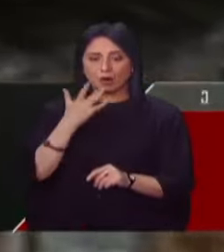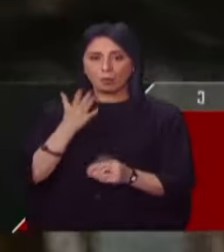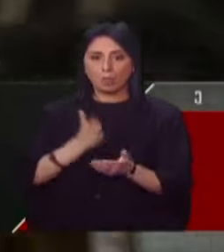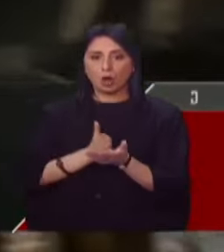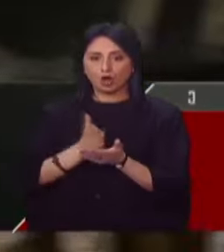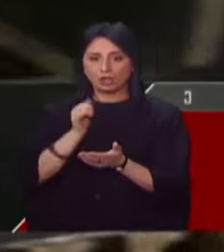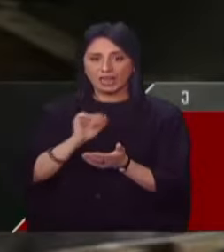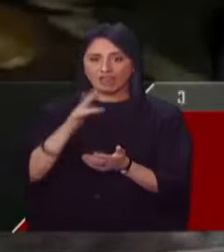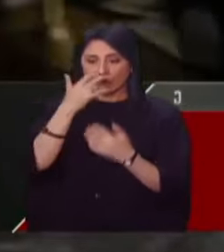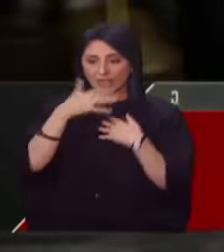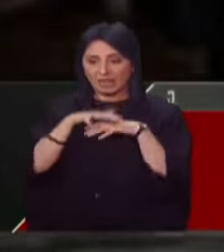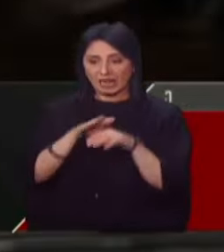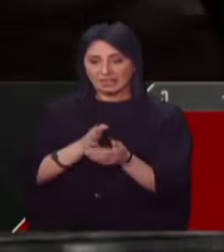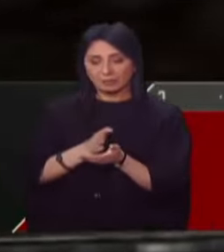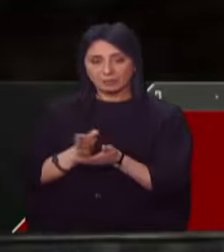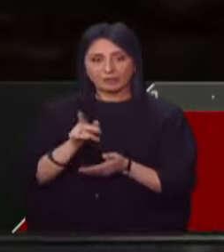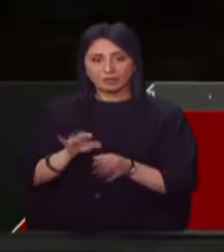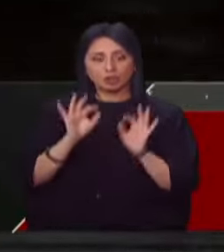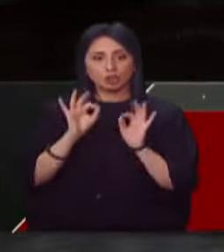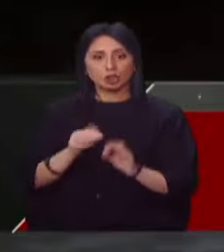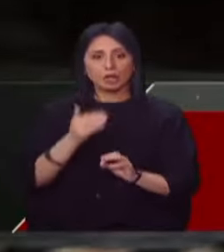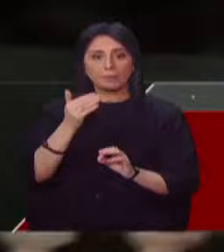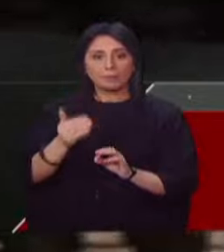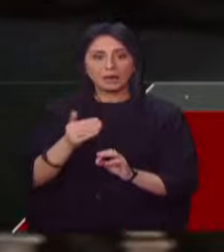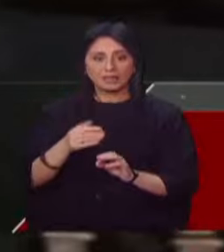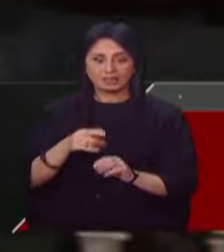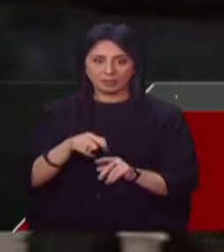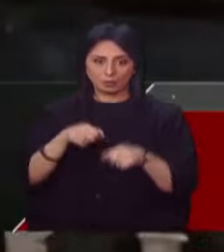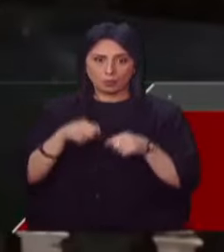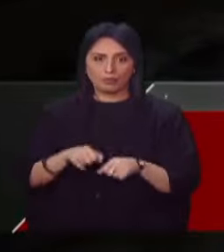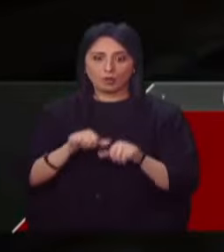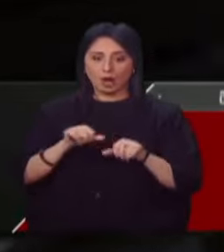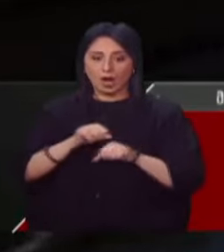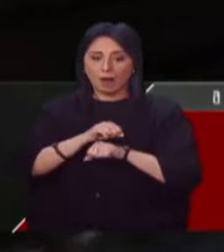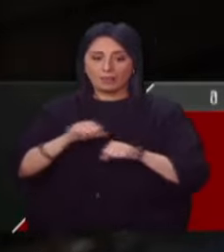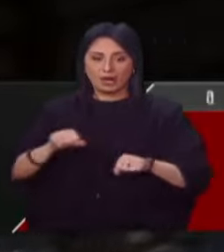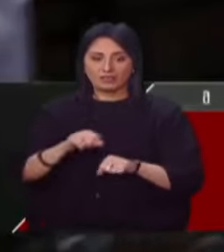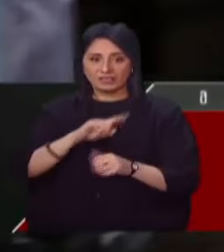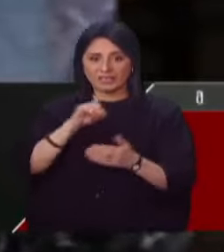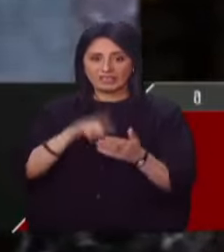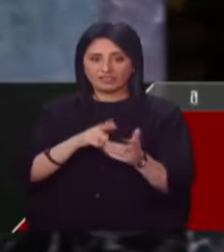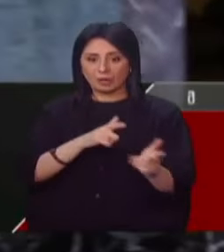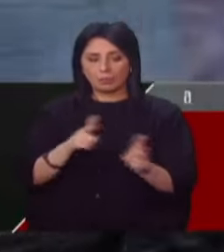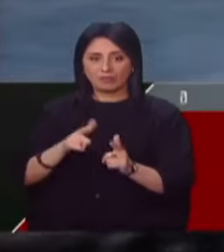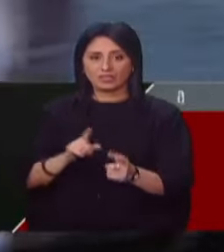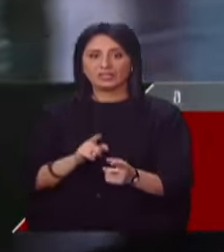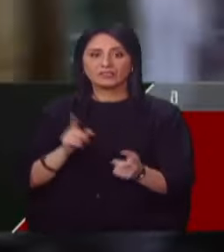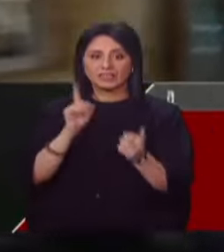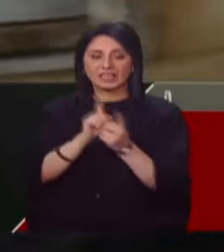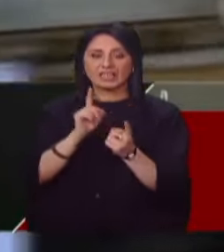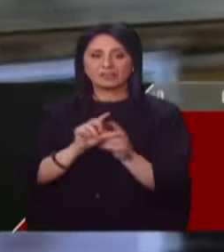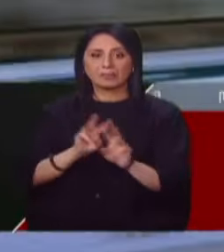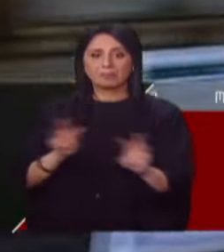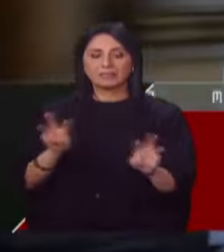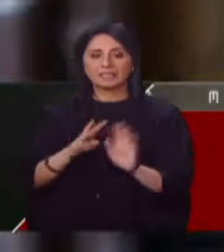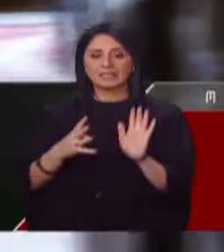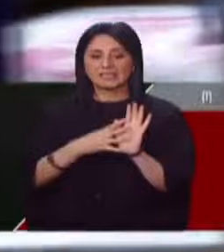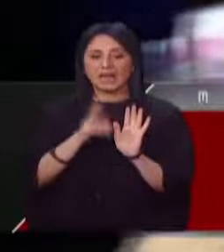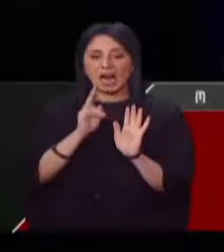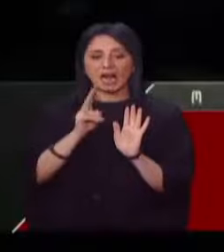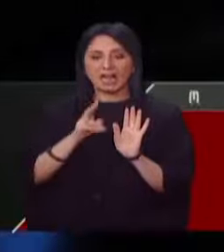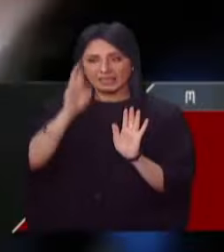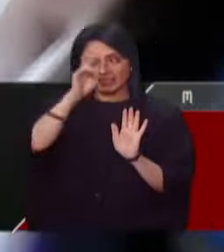პოლიტიკური ევროინტეგრაციის მიმართულებით და სწორედ მათი უშუალო კომპეტენციაა გაფართოების საკითხის მომზადება, ხვდებიან მინისტრებს 9